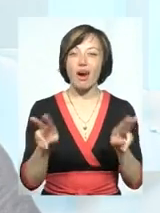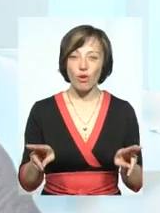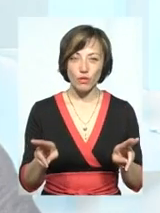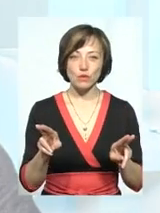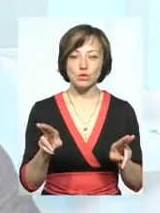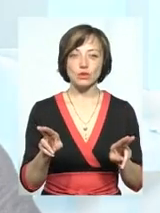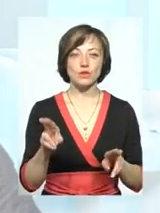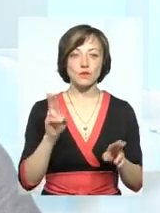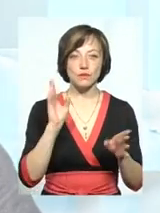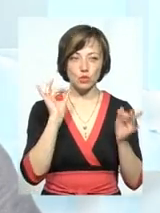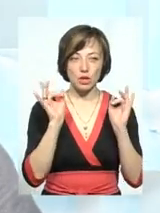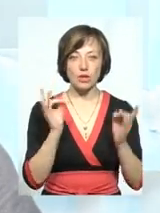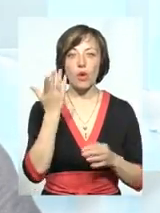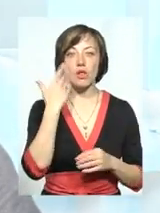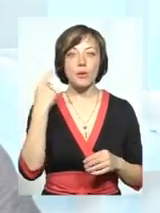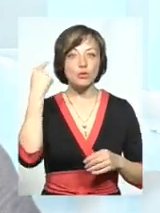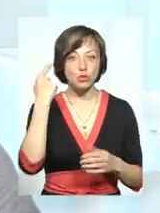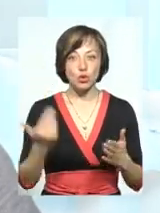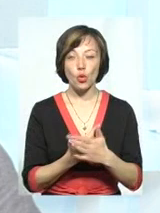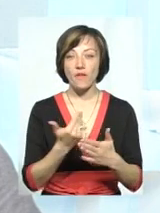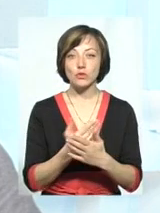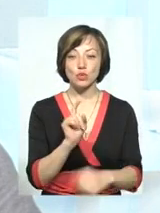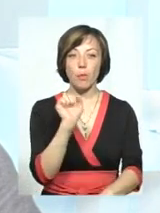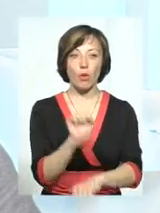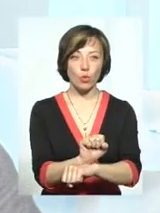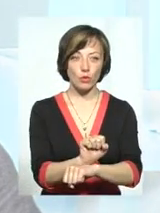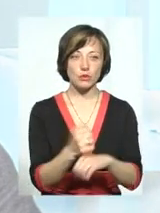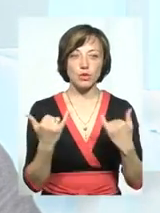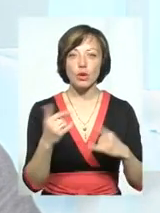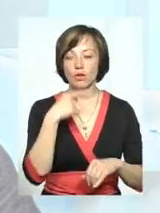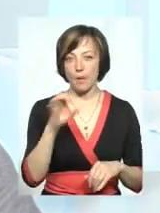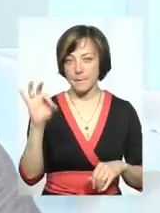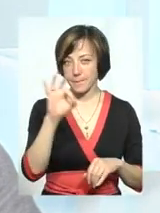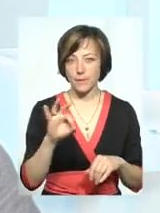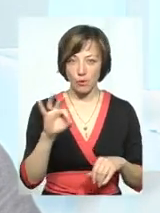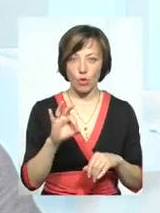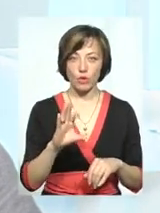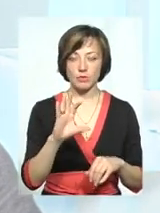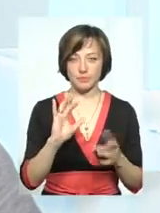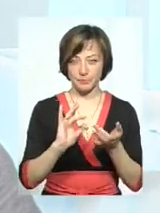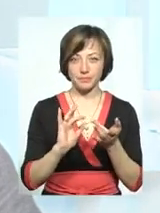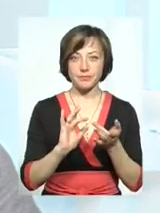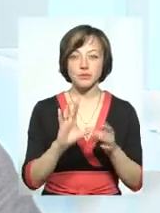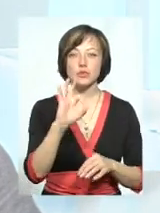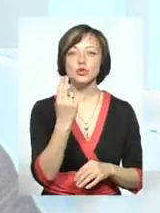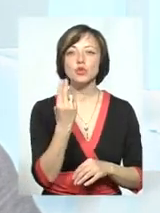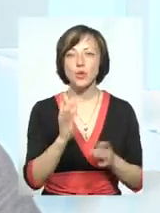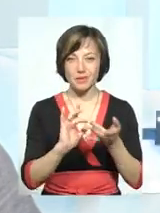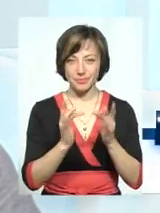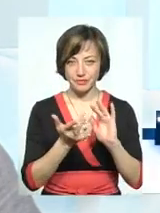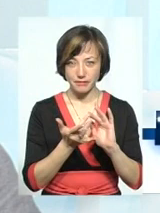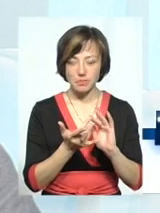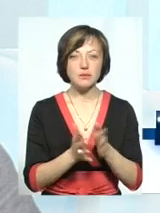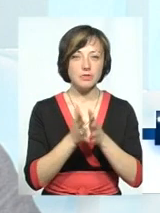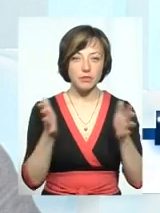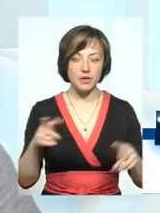От коли ви почули цю новину, що там блокують, ми сьогодні говоримо по суті в принципі про соцмережі, тому що про них найбільше говорять. Так, коли